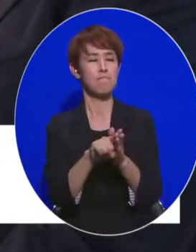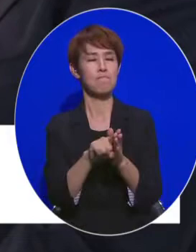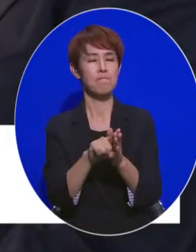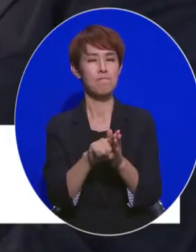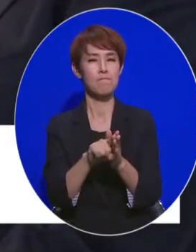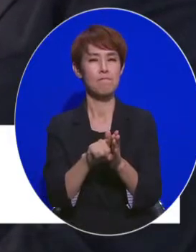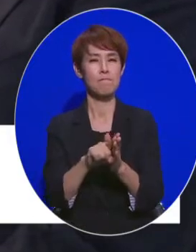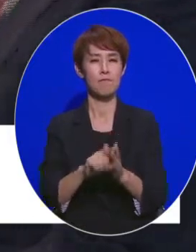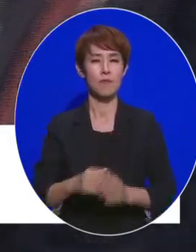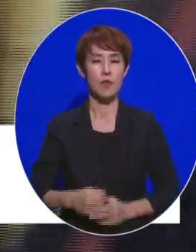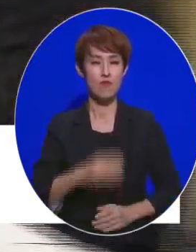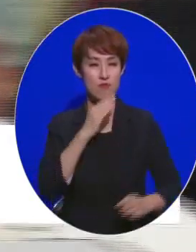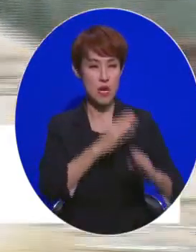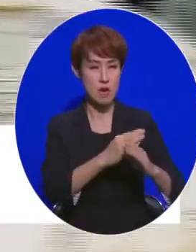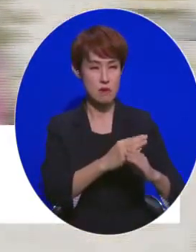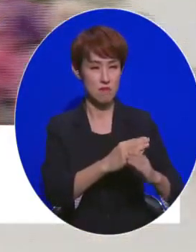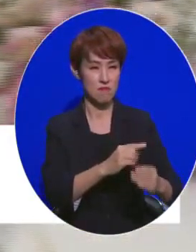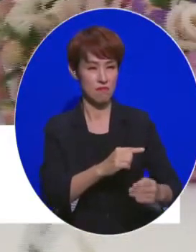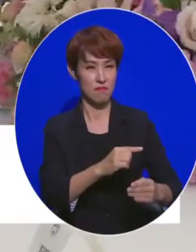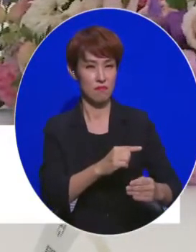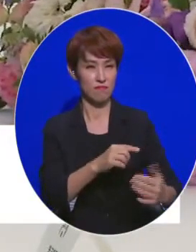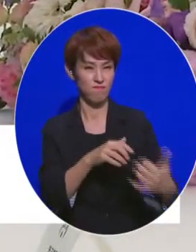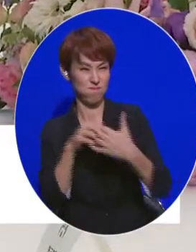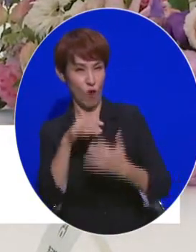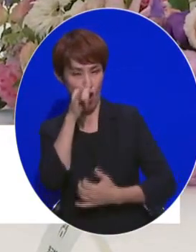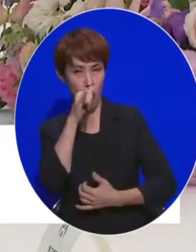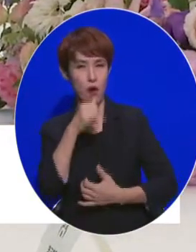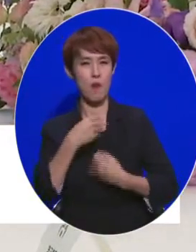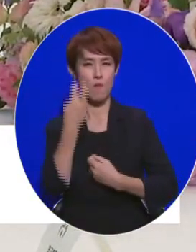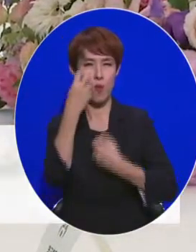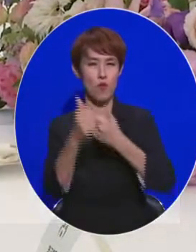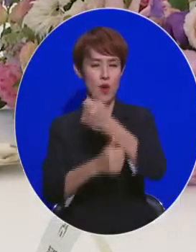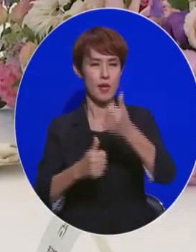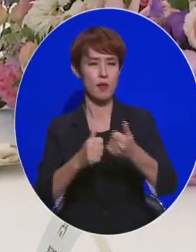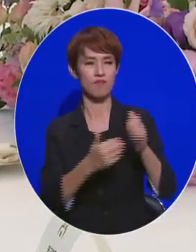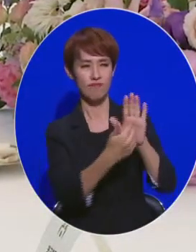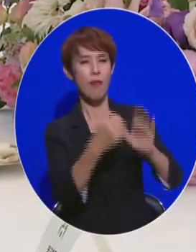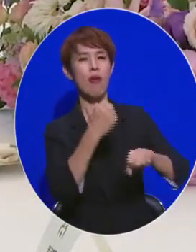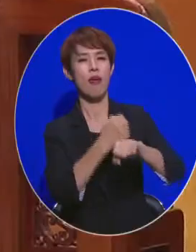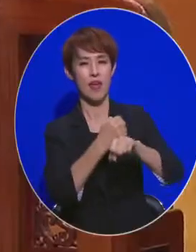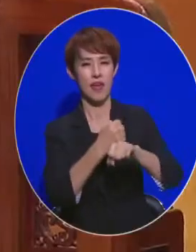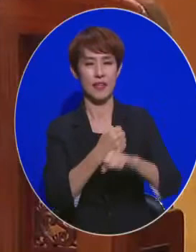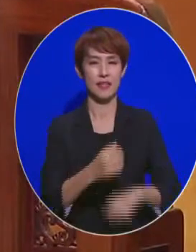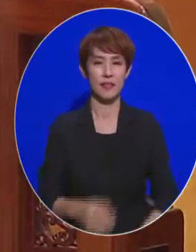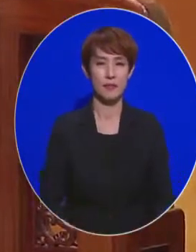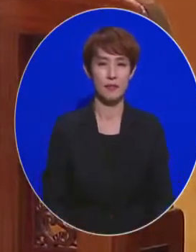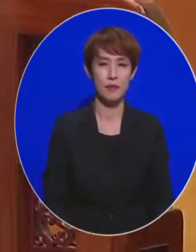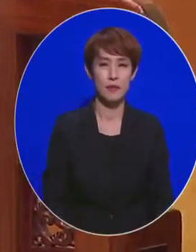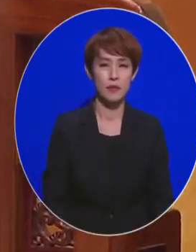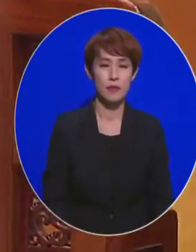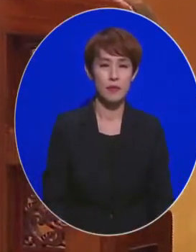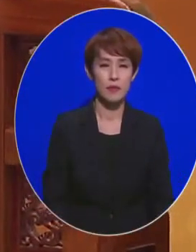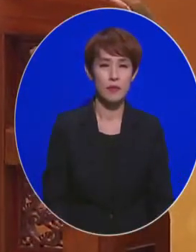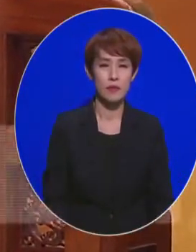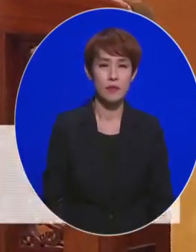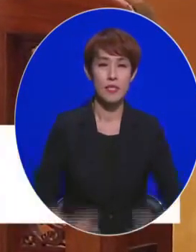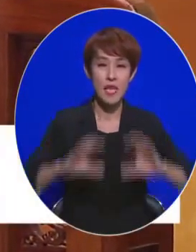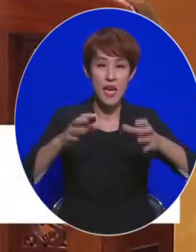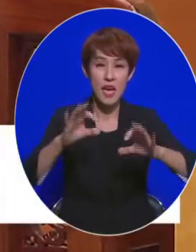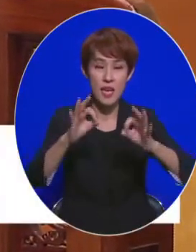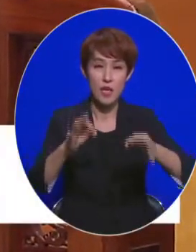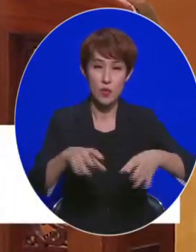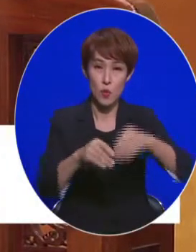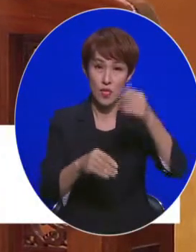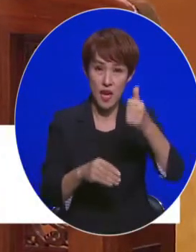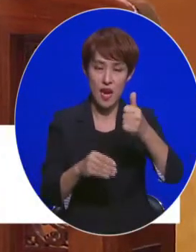된다면서 북한이 도발하면 안보리 차원에서 명확하게 대응하겠다고 말했습니다. 이에 앞서 김용 전 세계은행